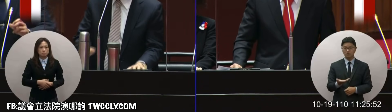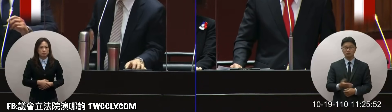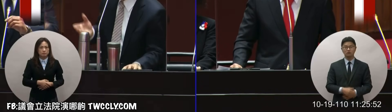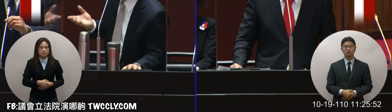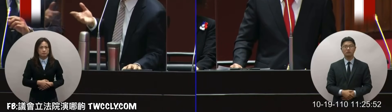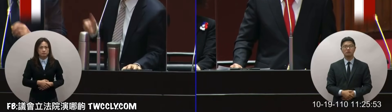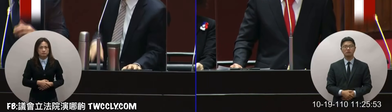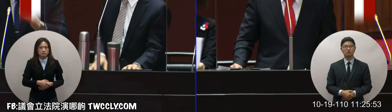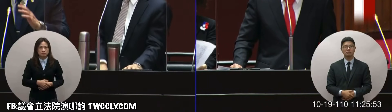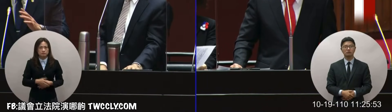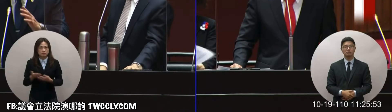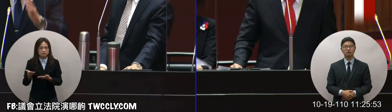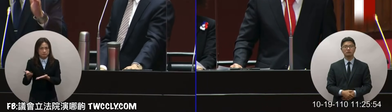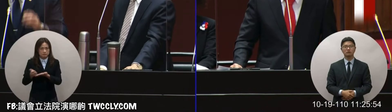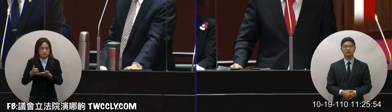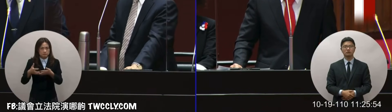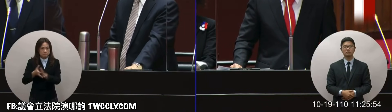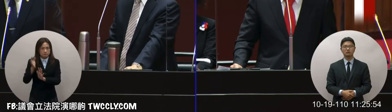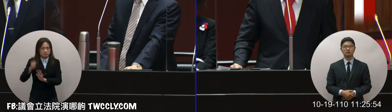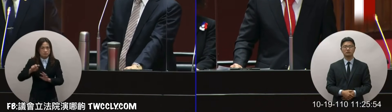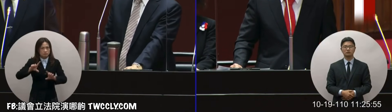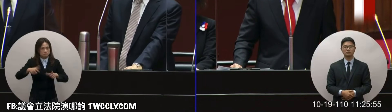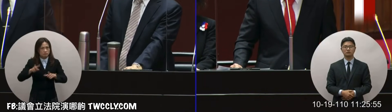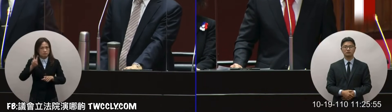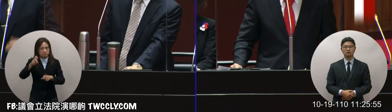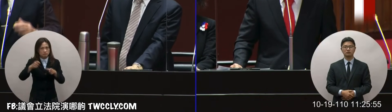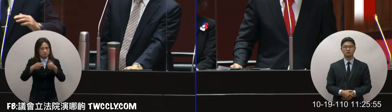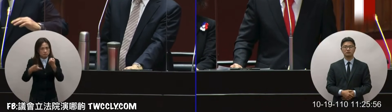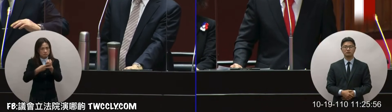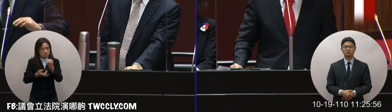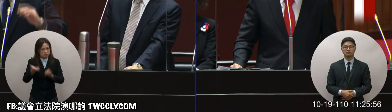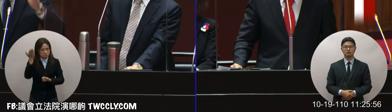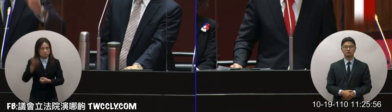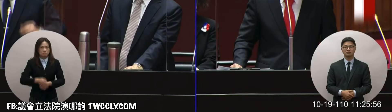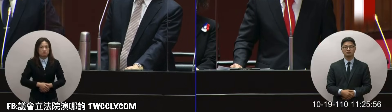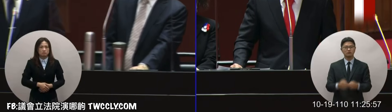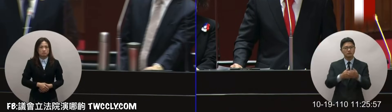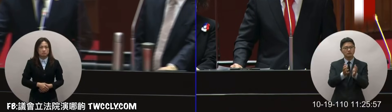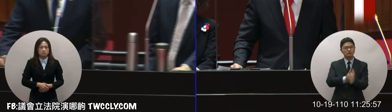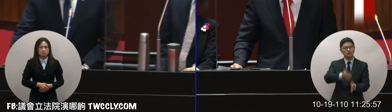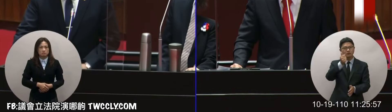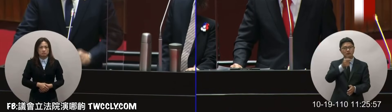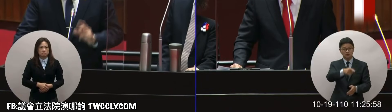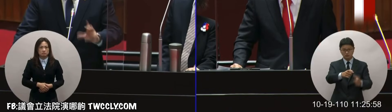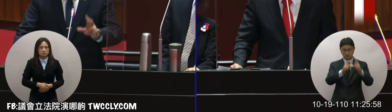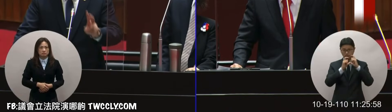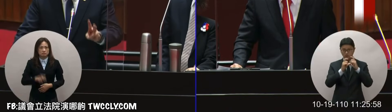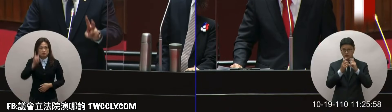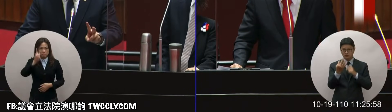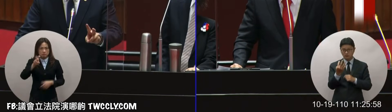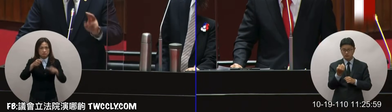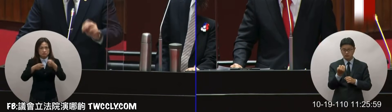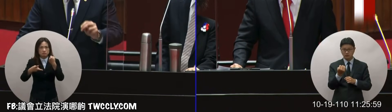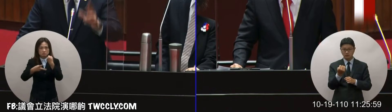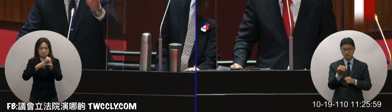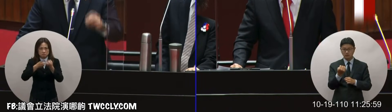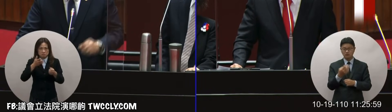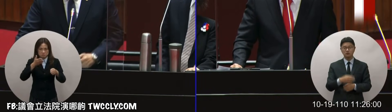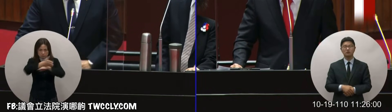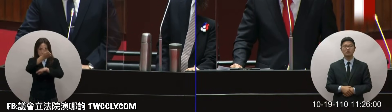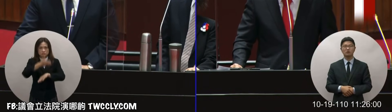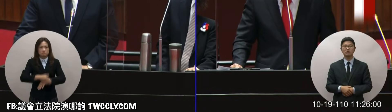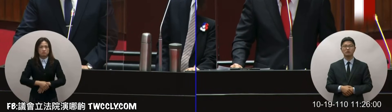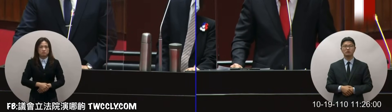啊，来，请部长。 20公里以上。 多少？ 20公里以上。 多少？ 20公里以